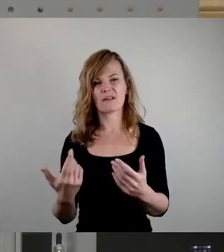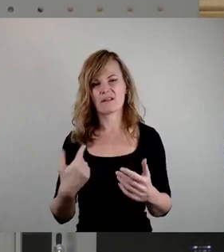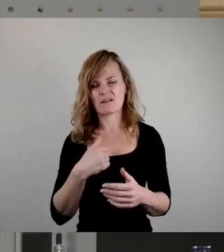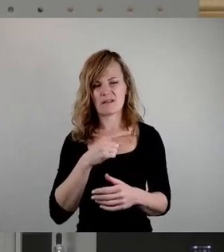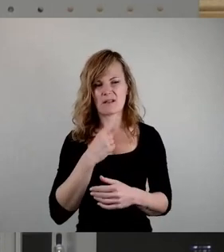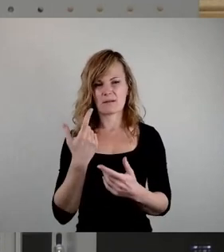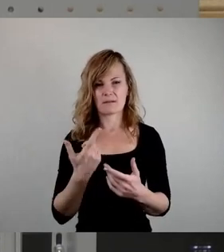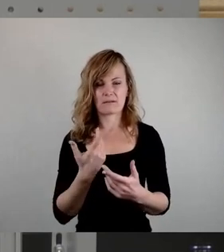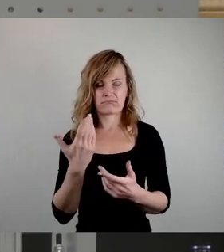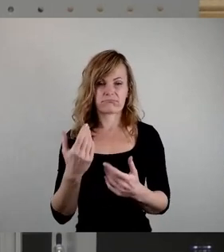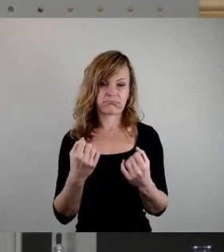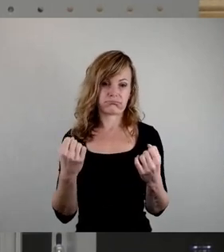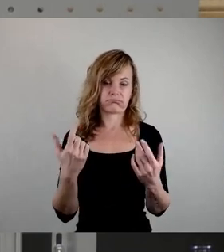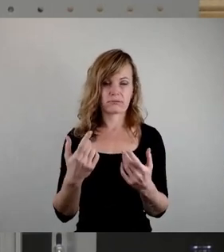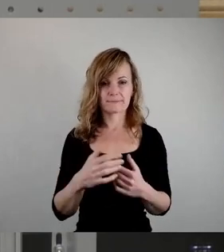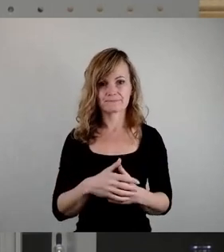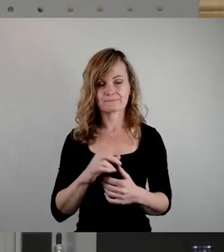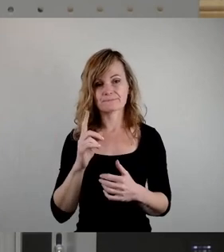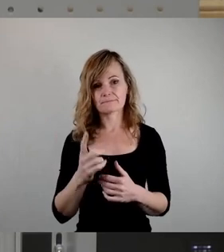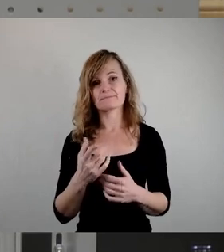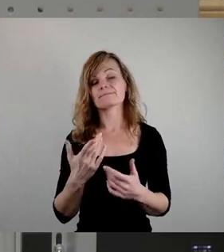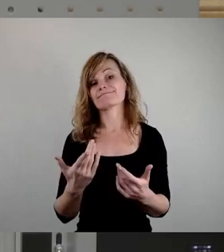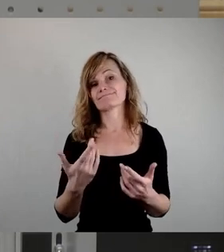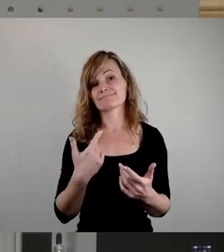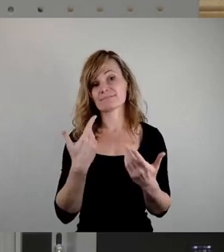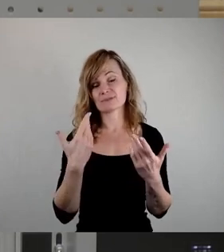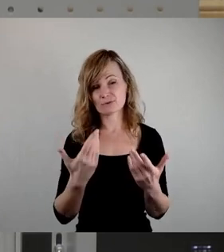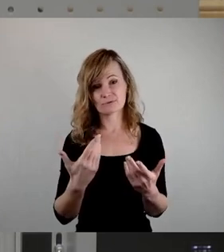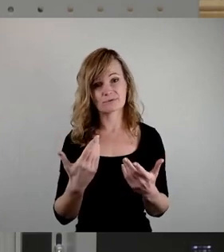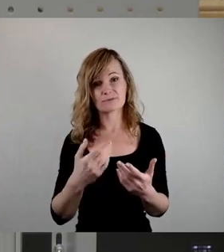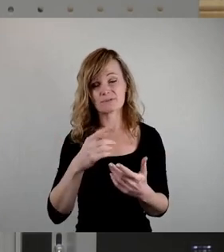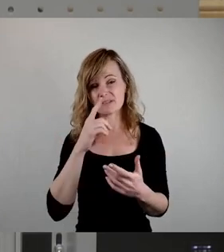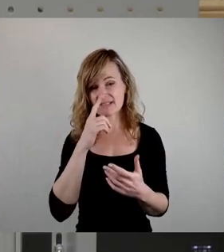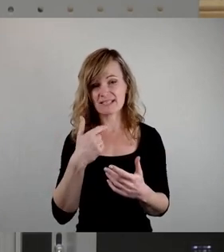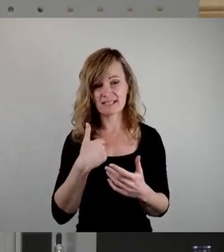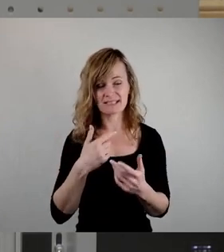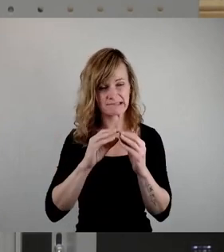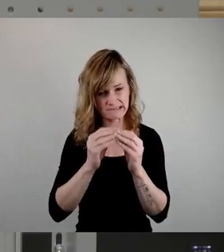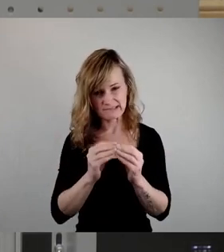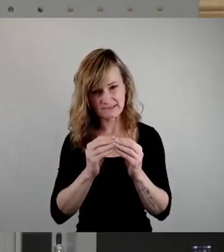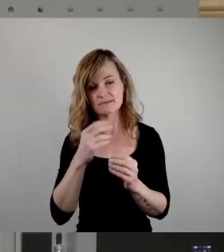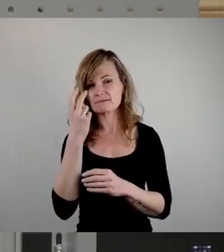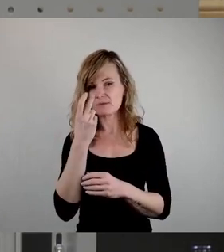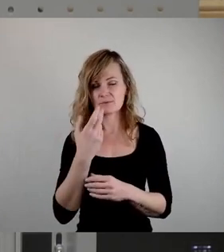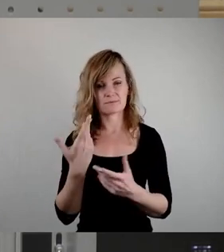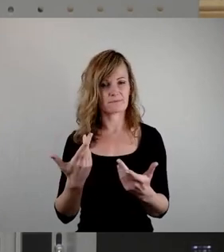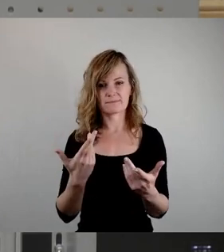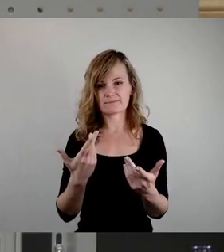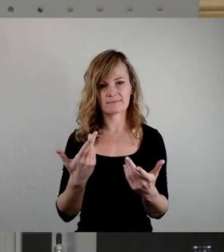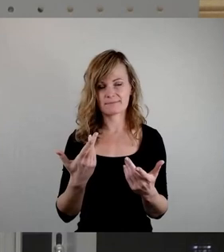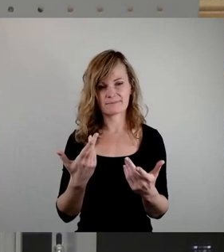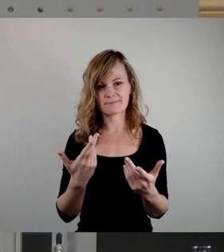Effekte. Und vor allen Dingen, ich habe auch riesige Effekte, die ich mit sonst, auch wenn ich mich auf den Kopf stelle, nicht machen könnte, weil der